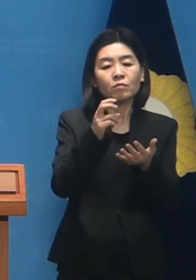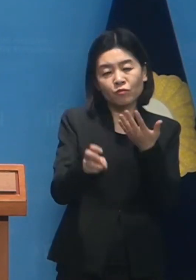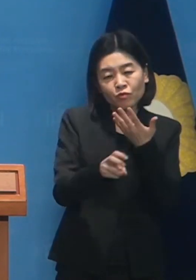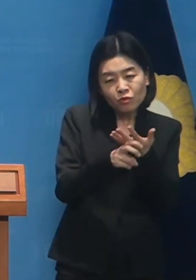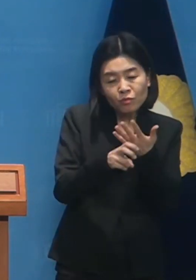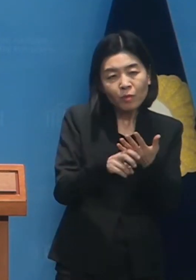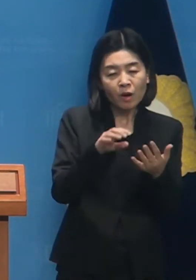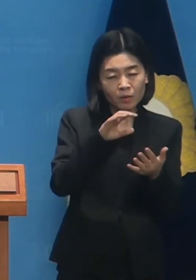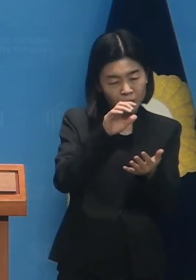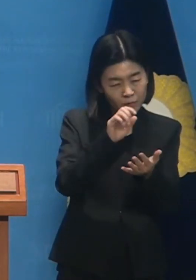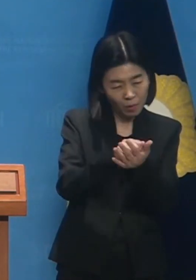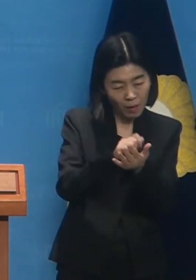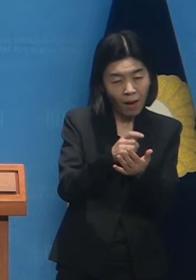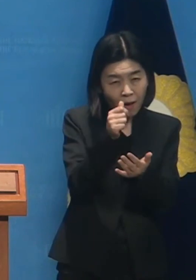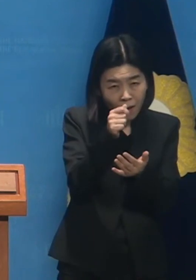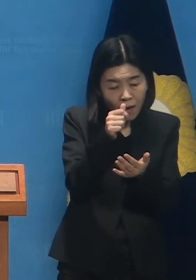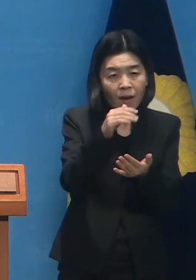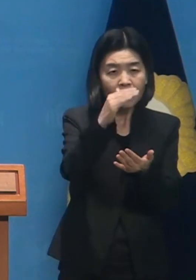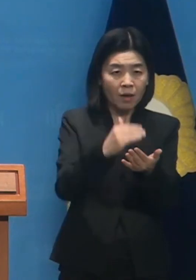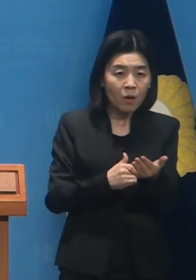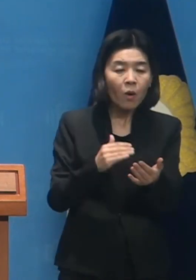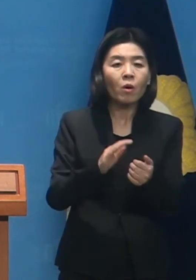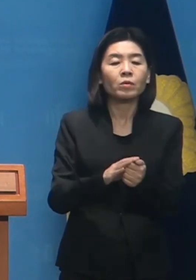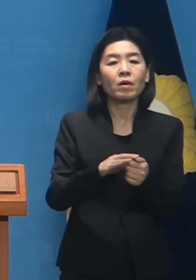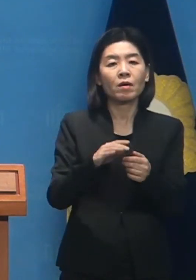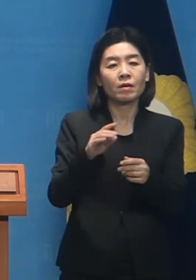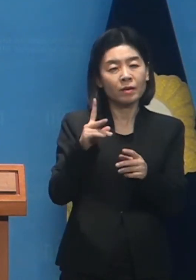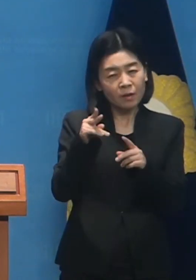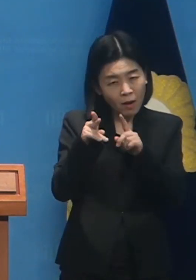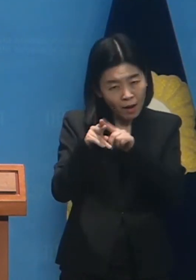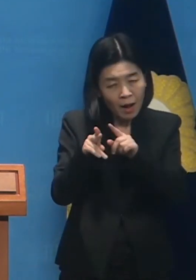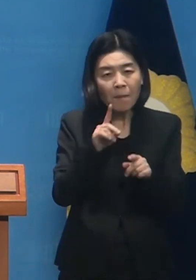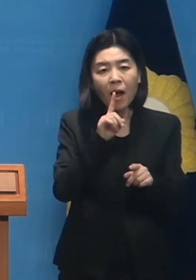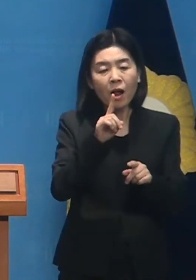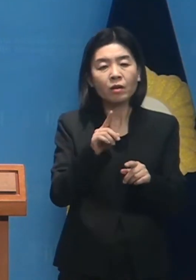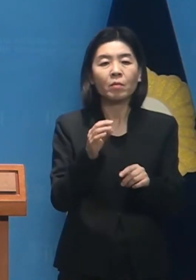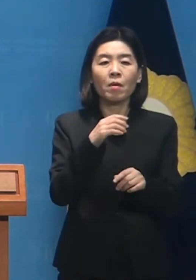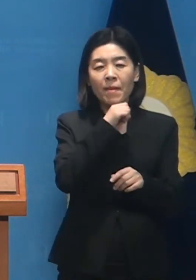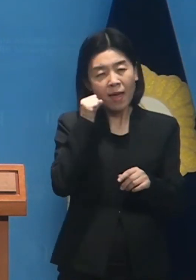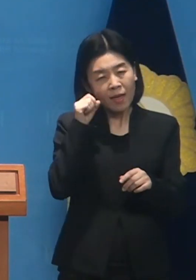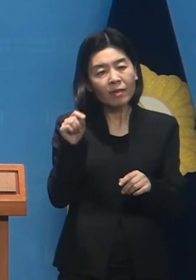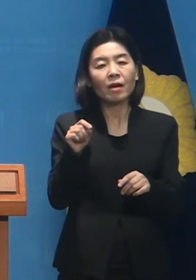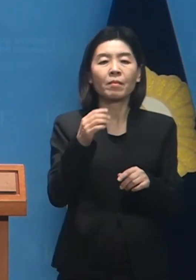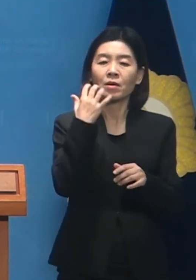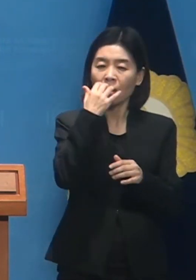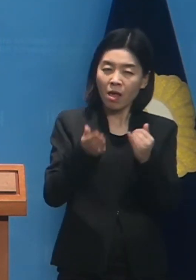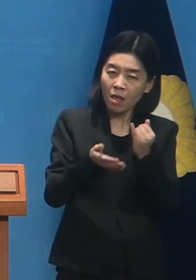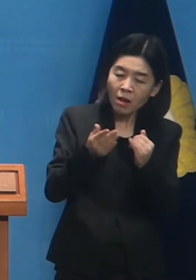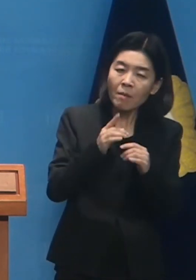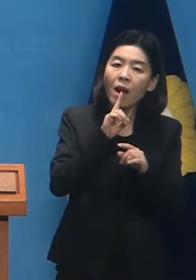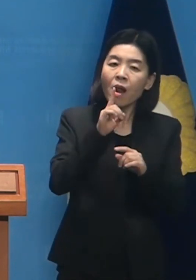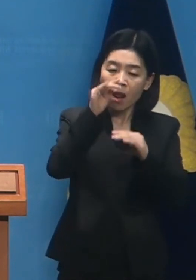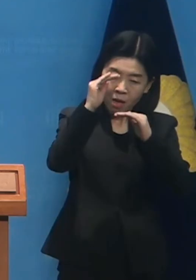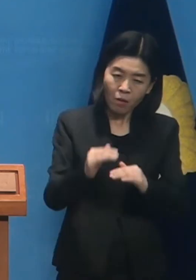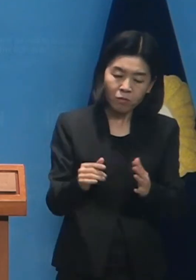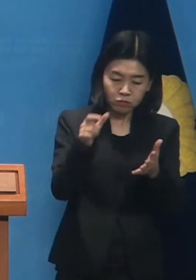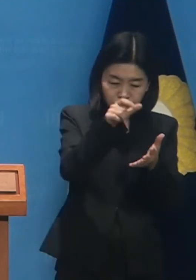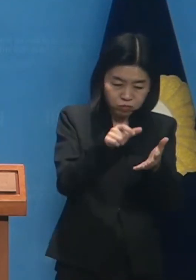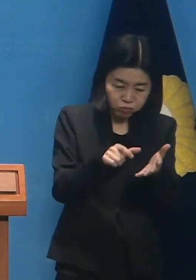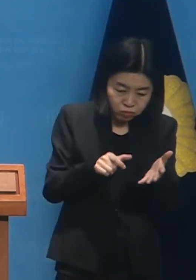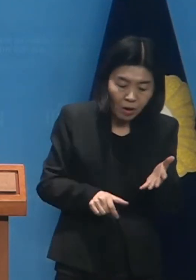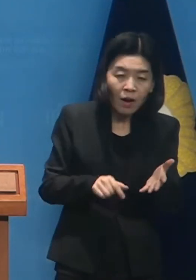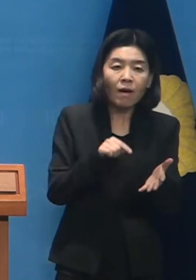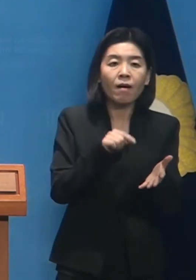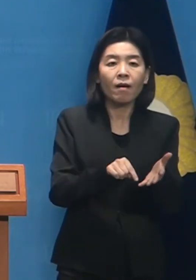화두에 오른 젓가락 발언을 비롯해 맛있겠다 등 성희롱성 발언까지 명시되어 있습니다. 이 모든